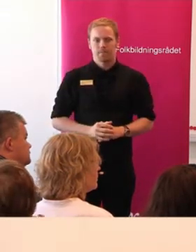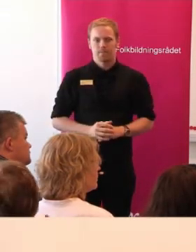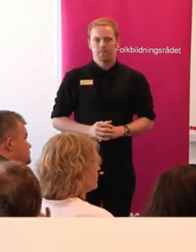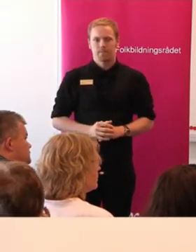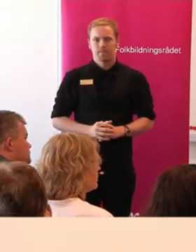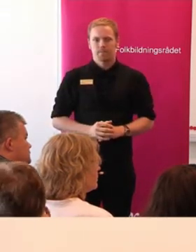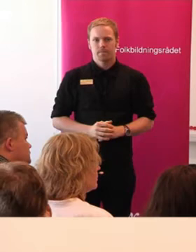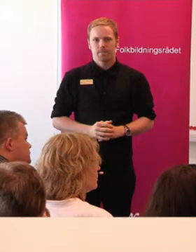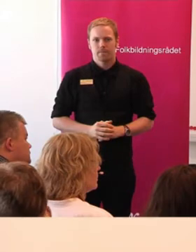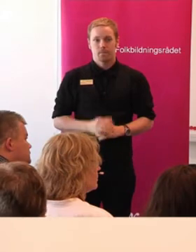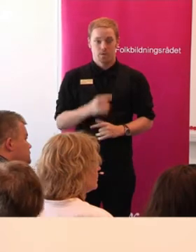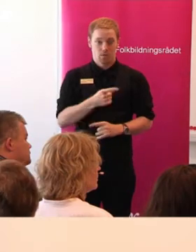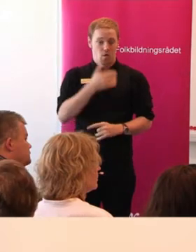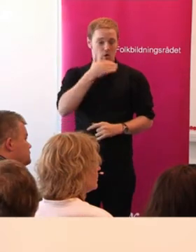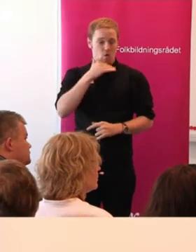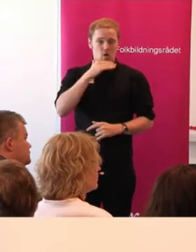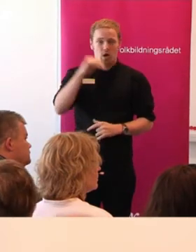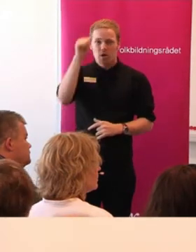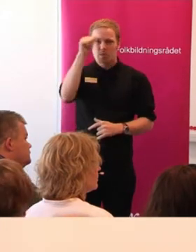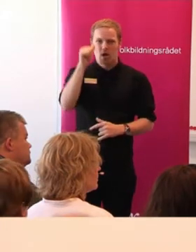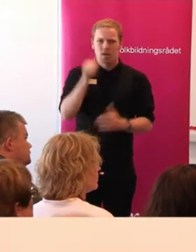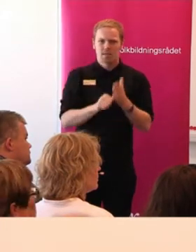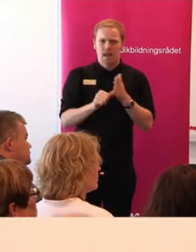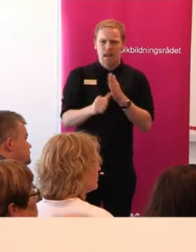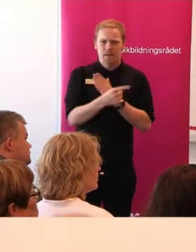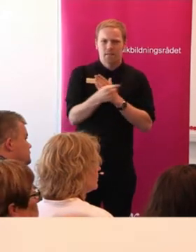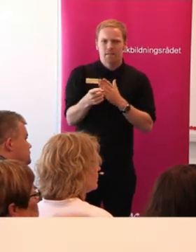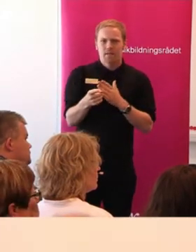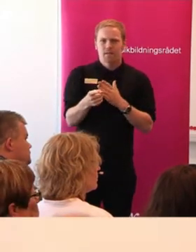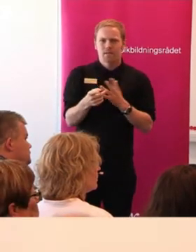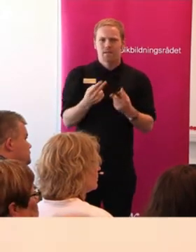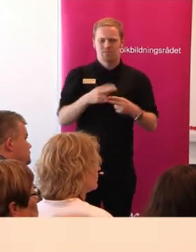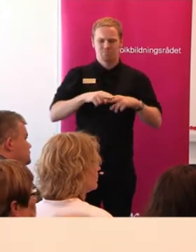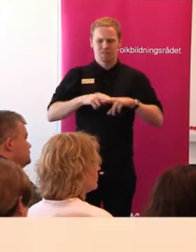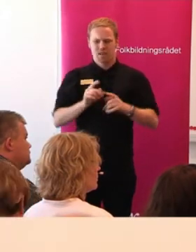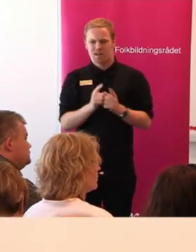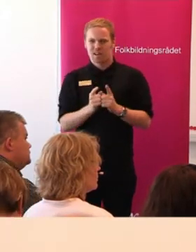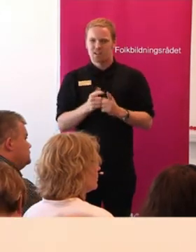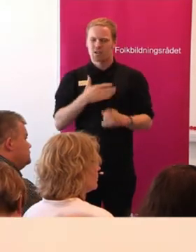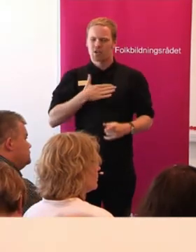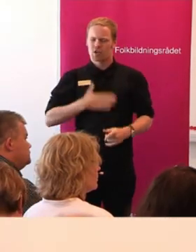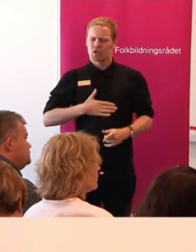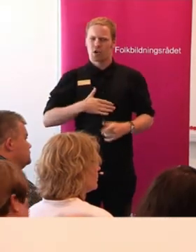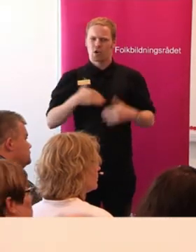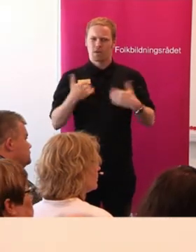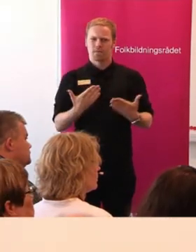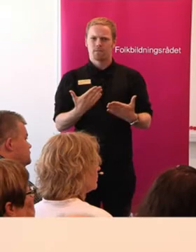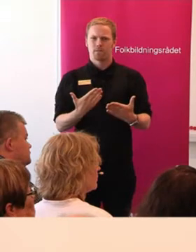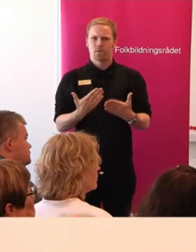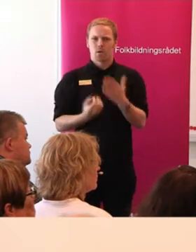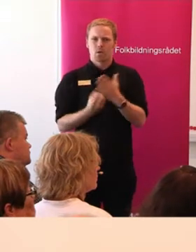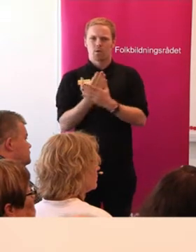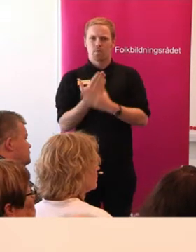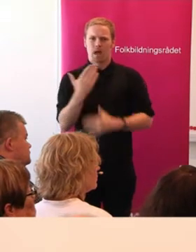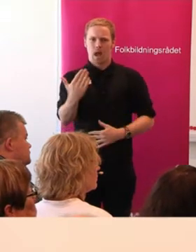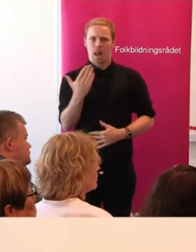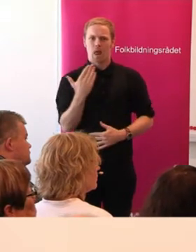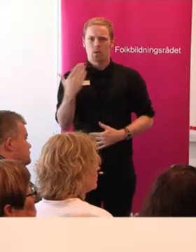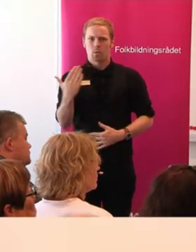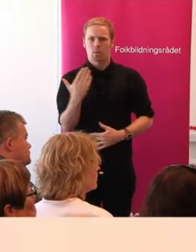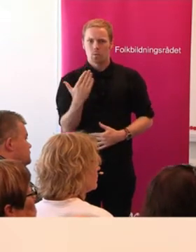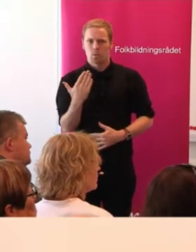Det är unga gymnasieelever som tycker det är skönt att få kanske få skapa sig i relationer och lära